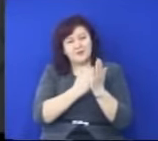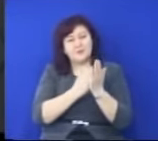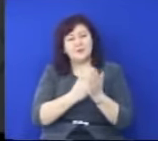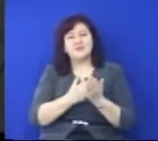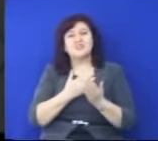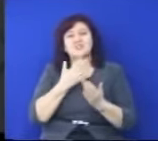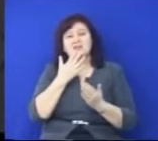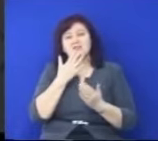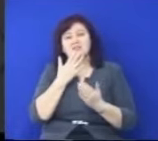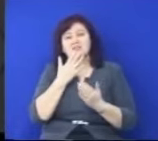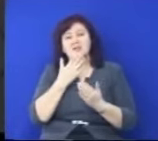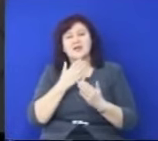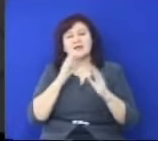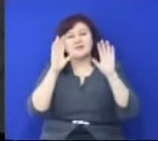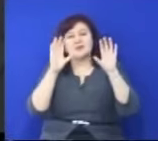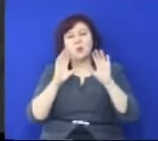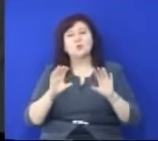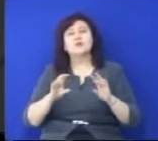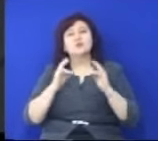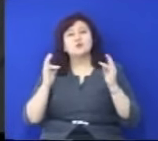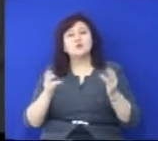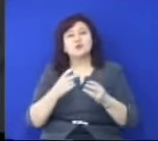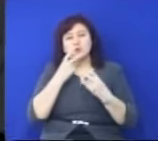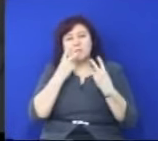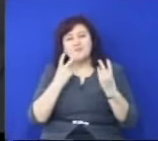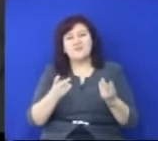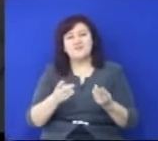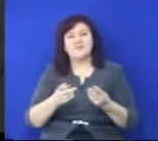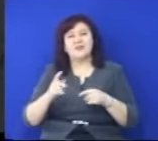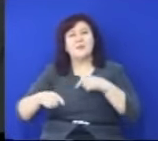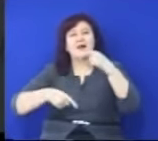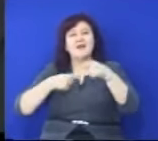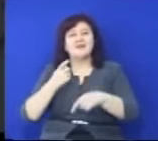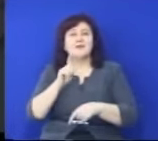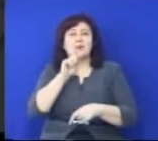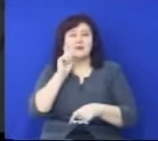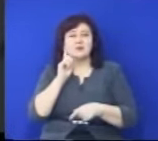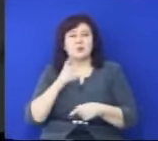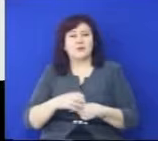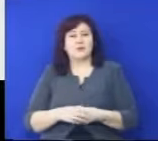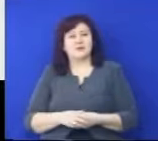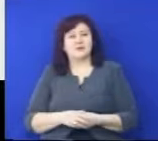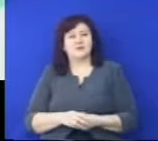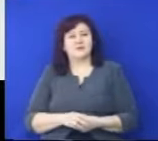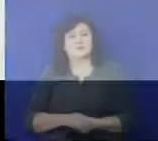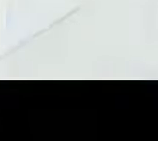ұлттық мәдениетімізді көрсетуіміз керек. Міне, мәдениетті дамытуда, мәдениетті көрсетуде біздің жасап жатқан шарамыз осындай.